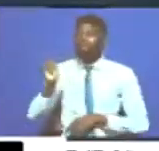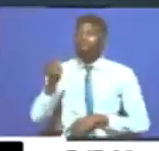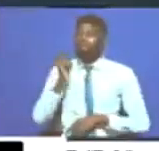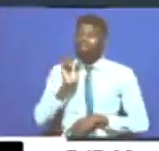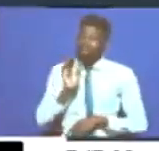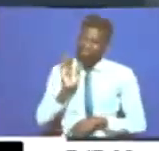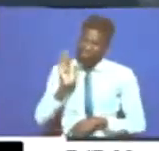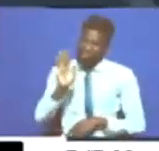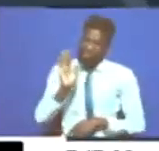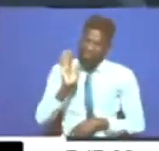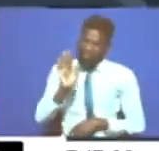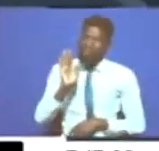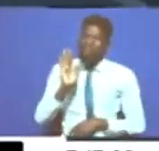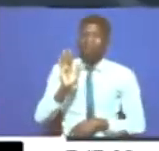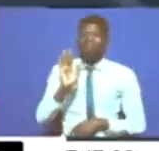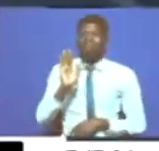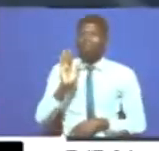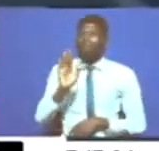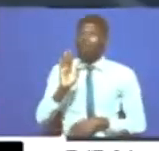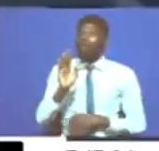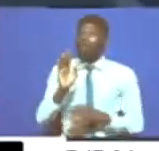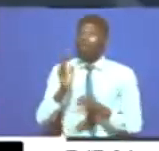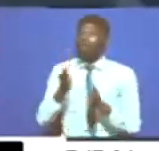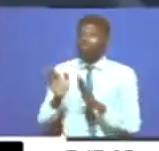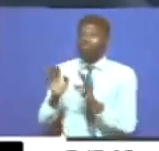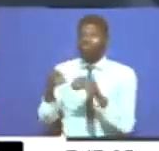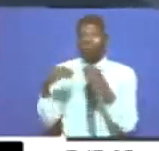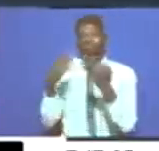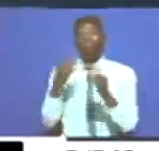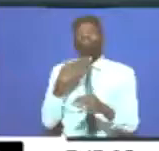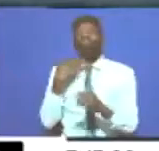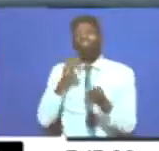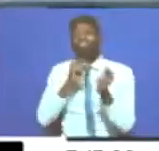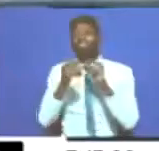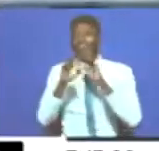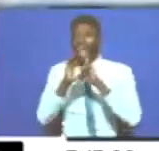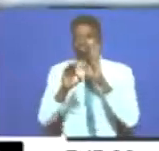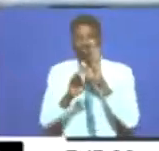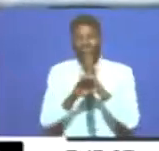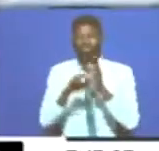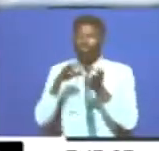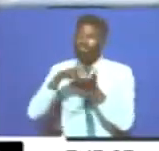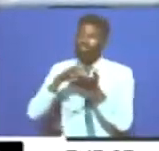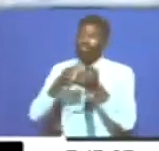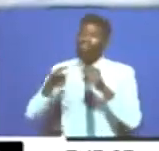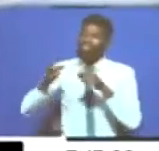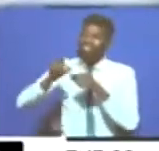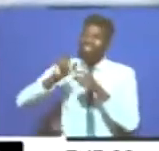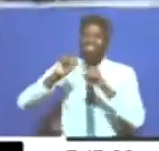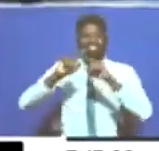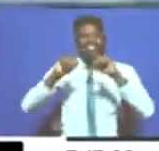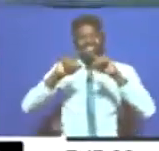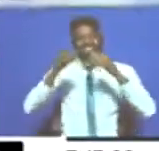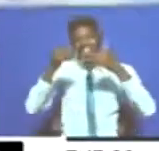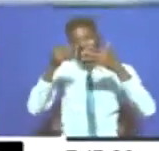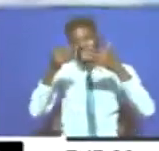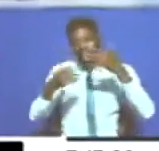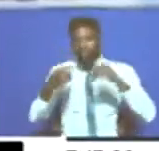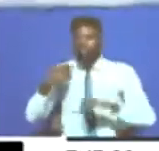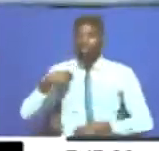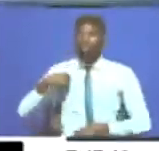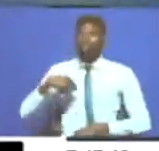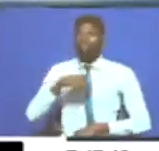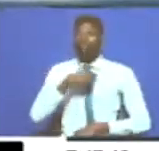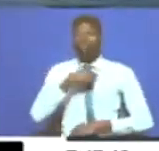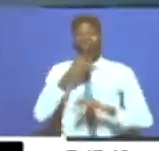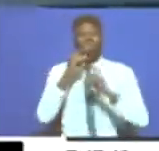katiba, waongeze vyeo ya viongozi, waongeze mamlaka ya rais, sijui waongeze mamlaka ya nani. Sisi